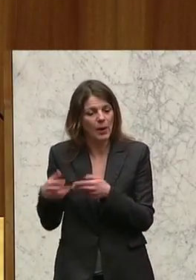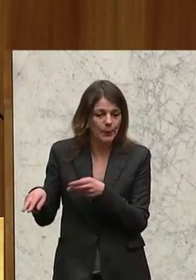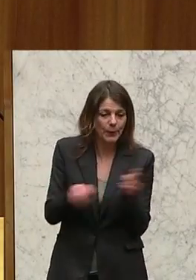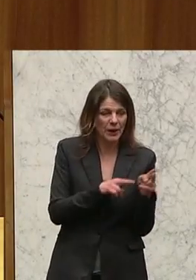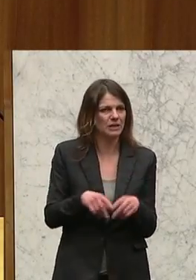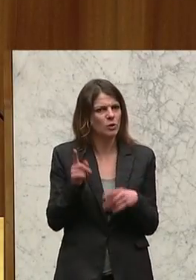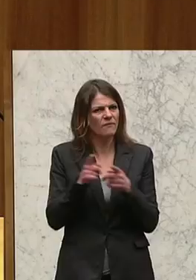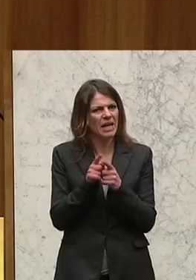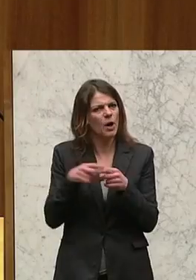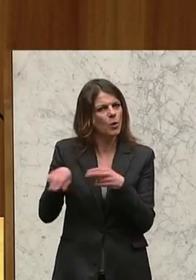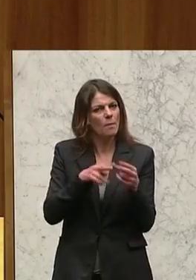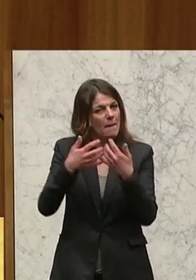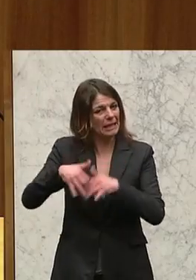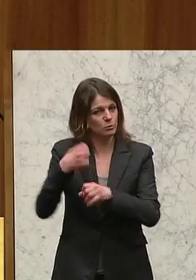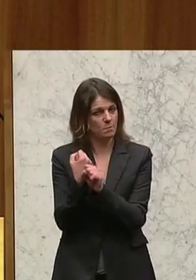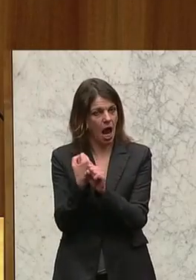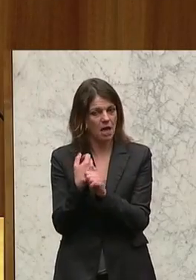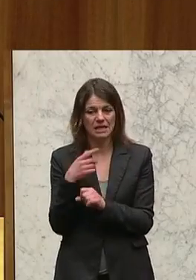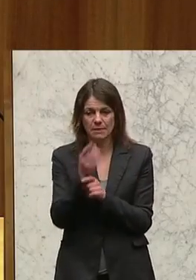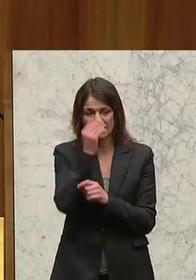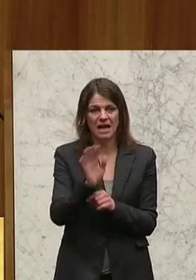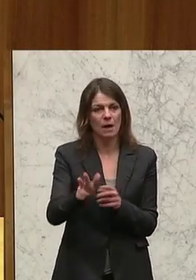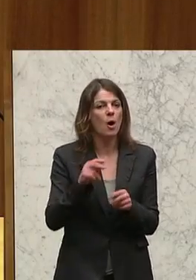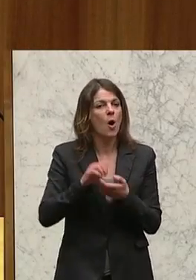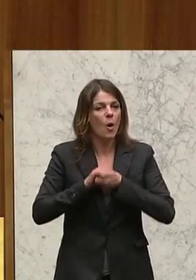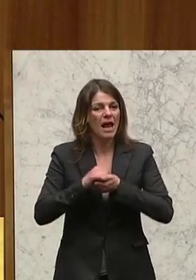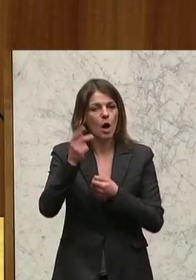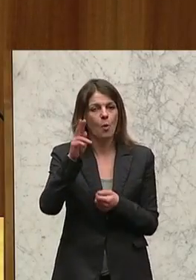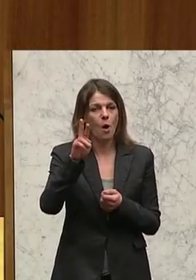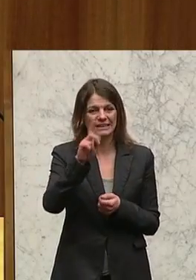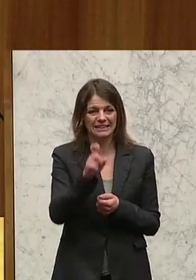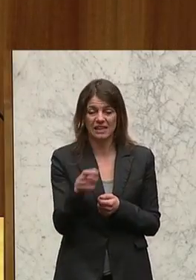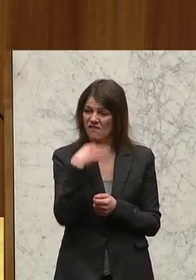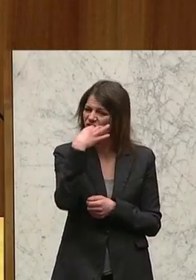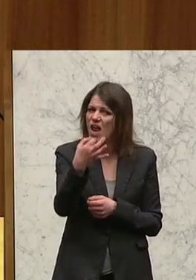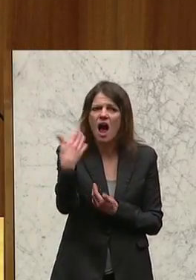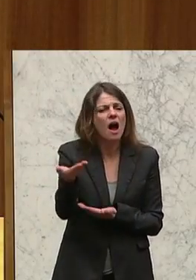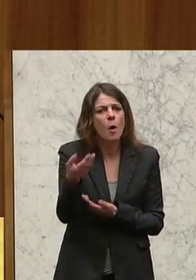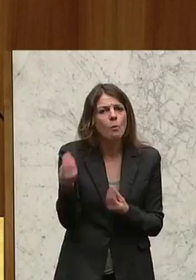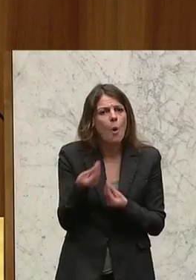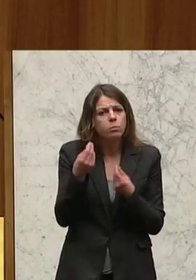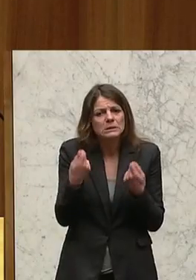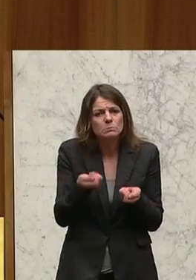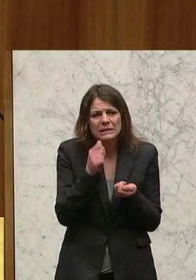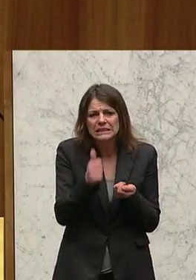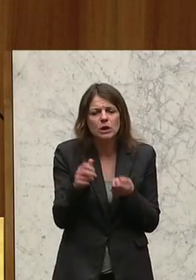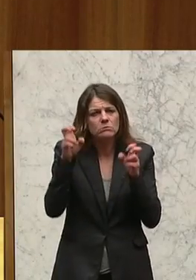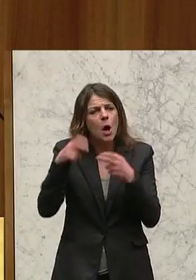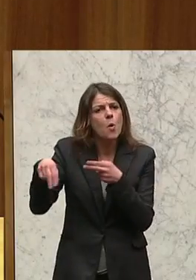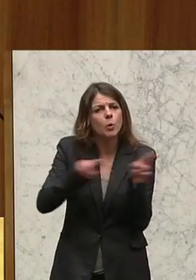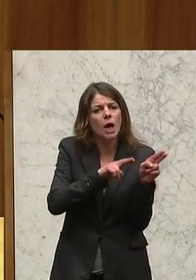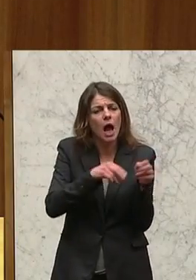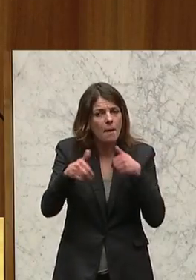einen Rückkehrmechanismus einführen. Wissen Sie, das sage ich immer Ihrem Kollegen Kurz. Ich frage ihn, warum er nicht auch Rückkehrminister ist, nicht